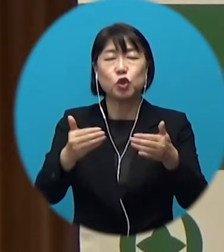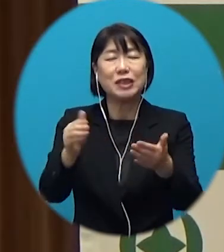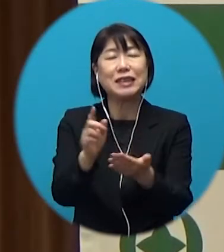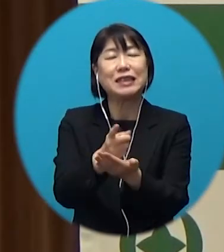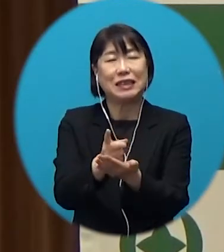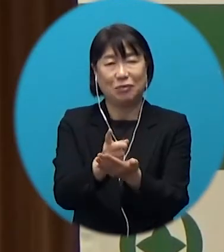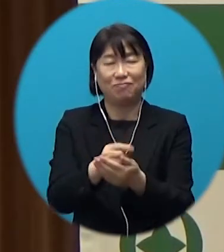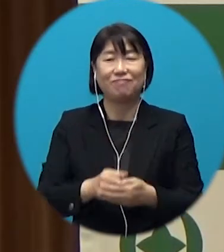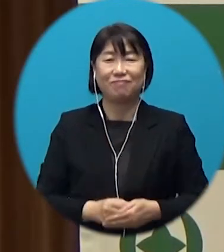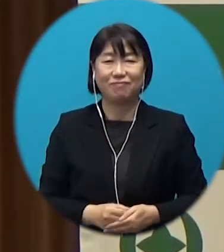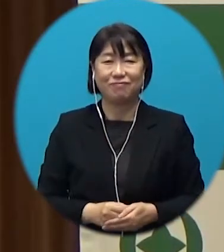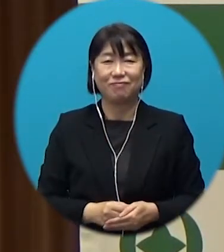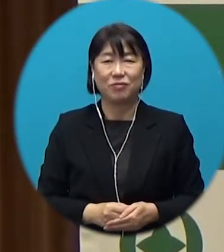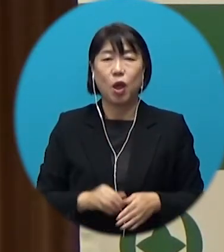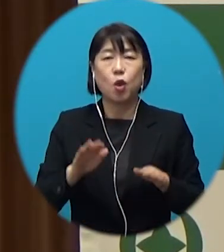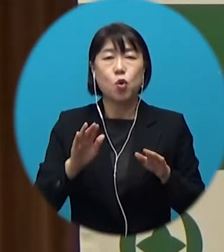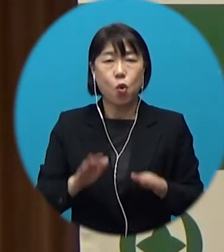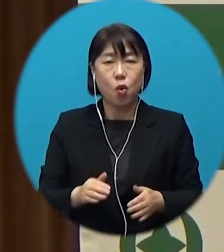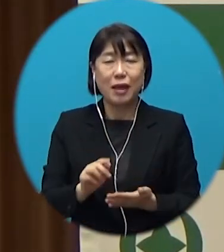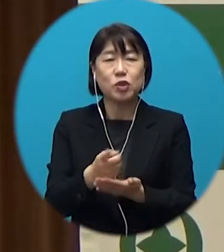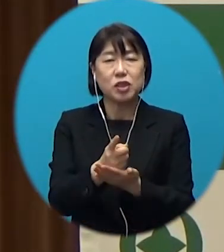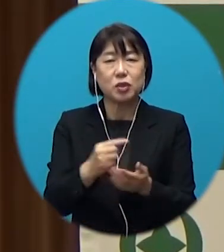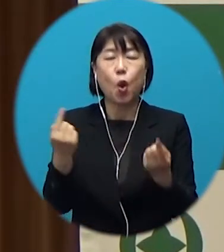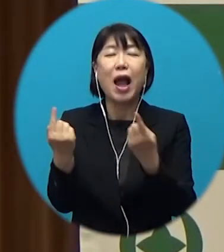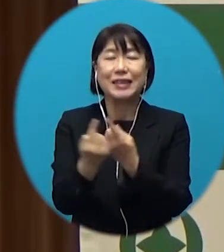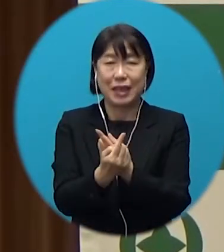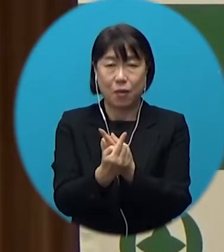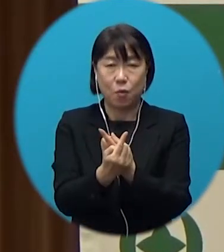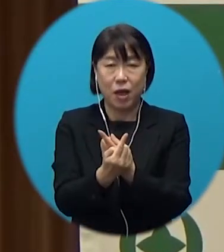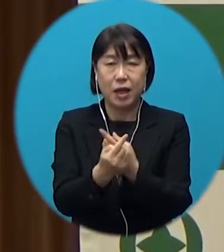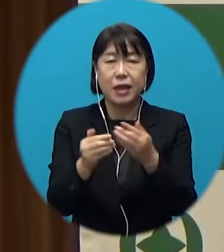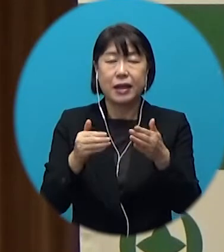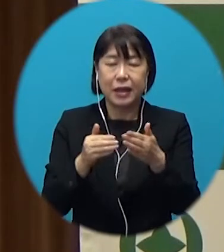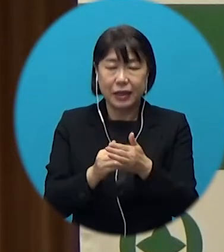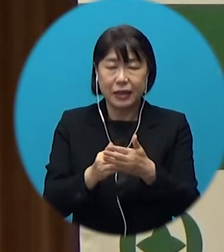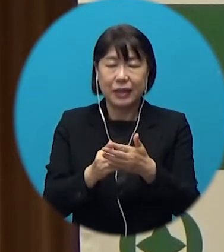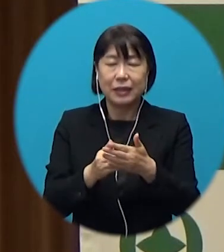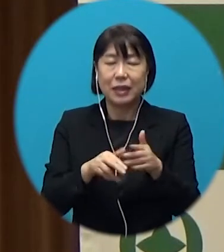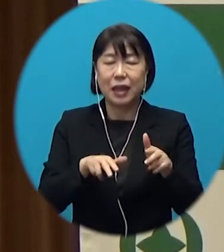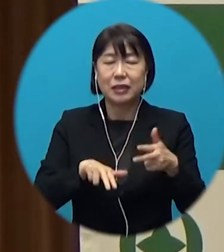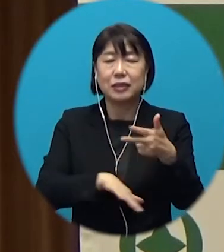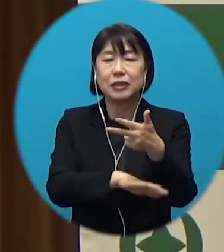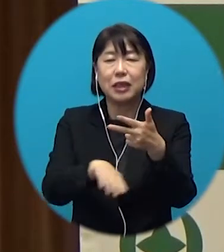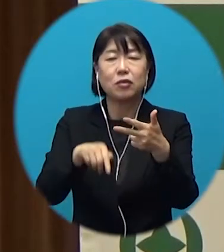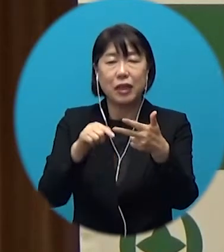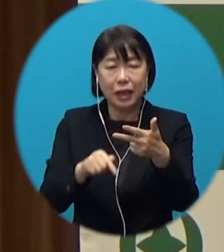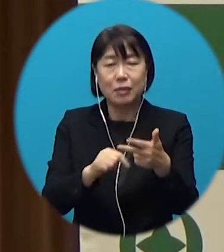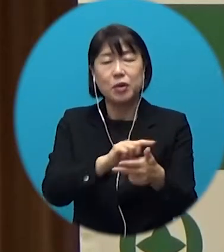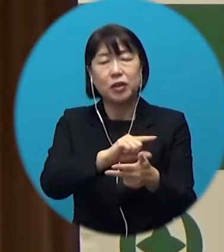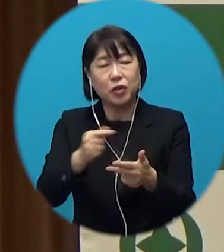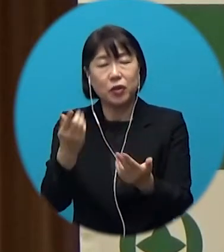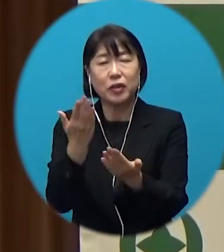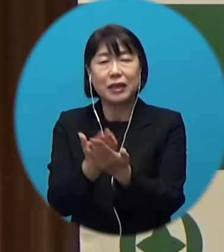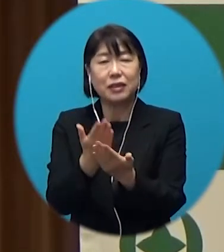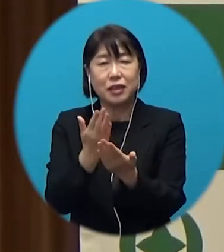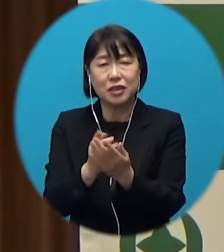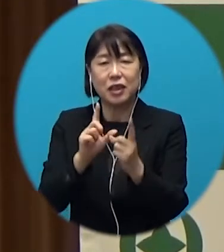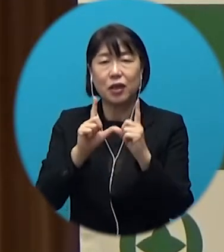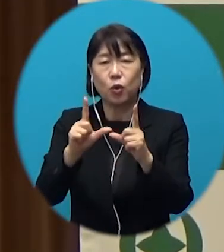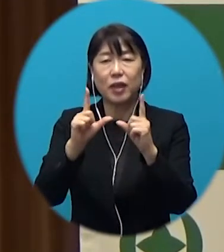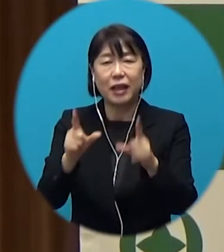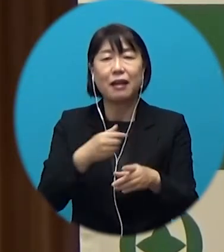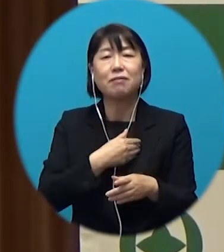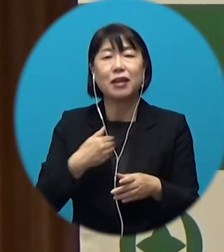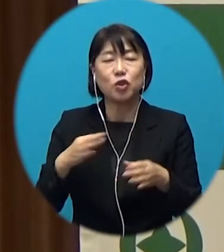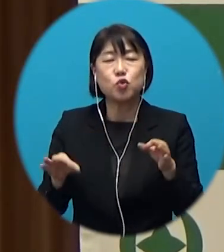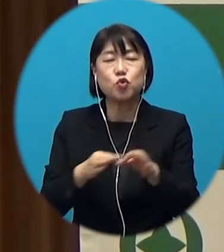、今回の指針の改正では、限られた行政支援でも対応が任務に支え続けられるという条件これ